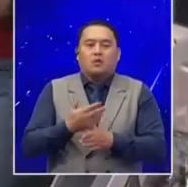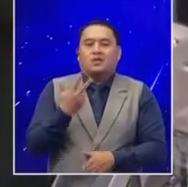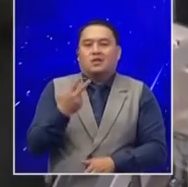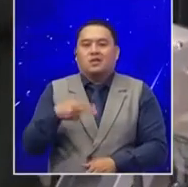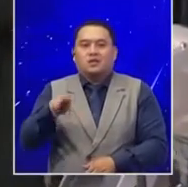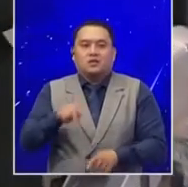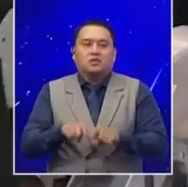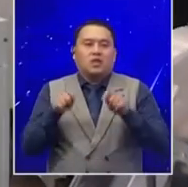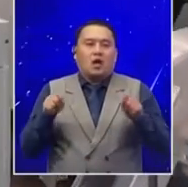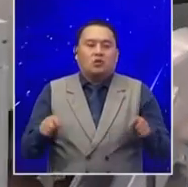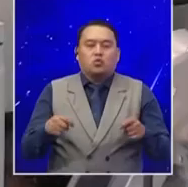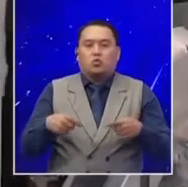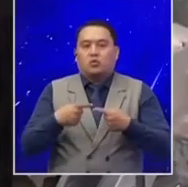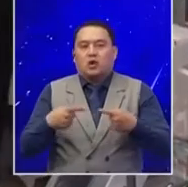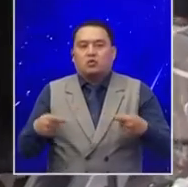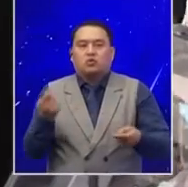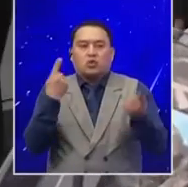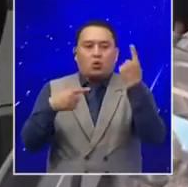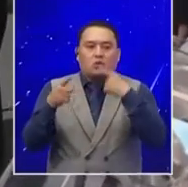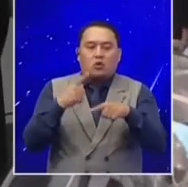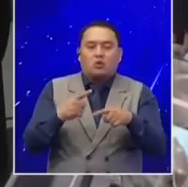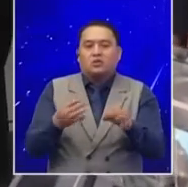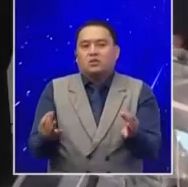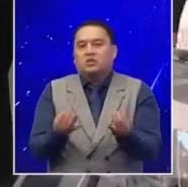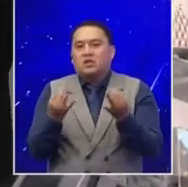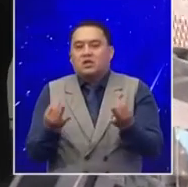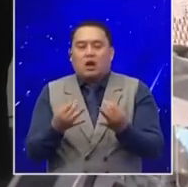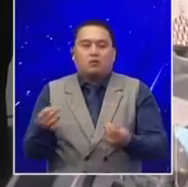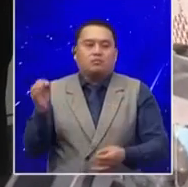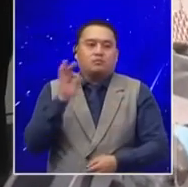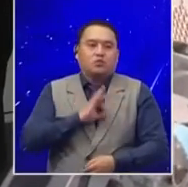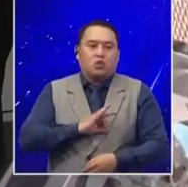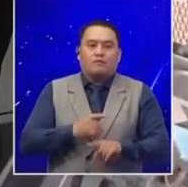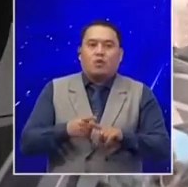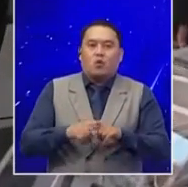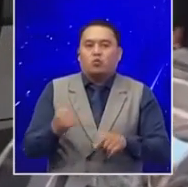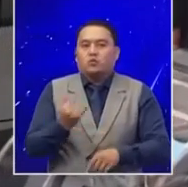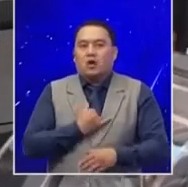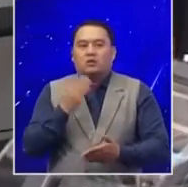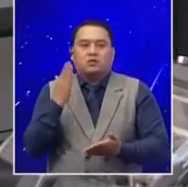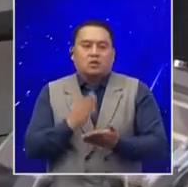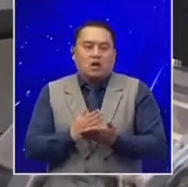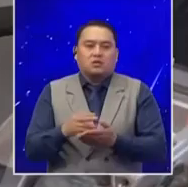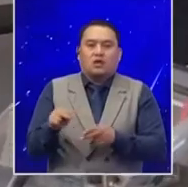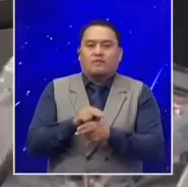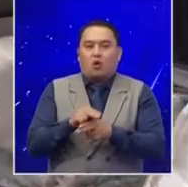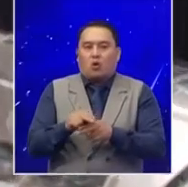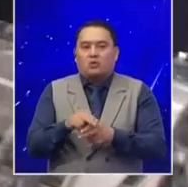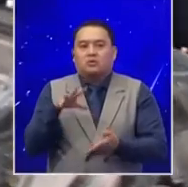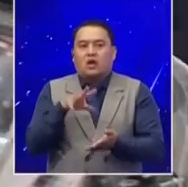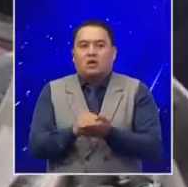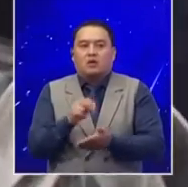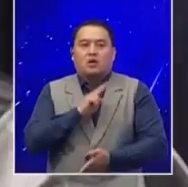мы создаем разные конструкции. Этот процесс очень интересный и познавательный. Также у нас есть современные конструкторы для